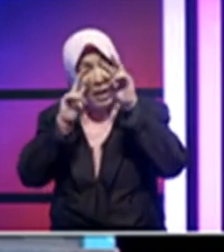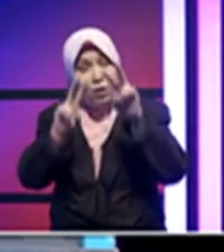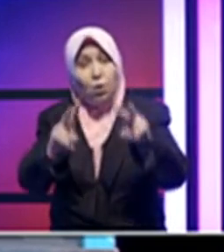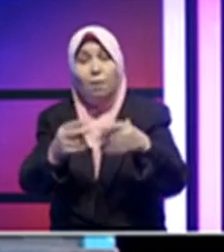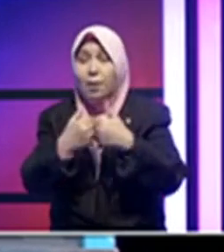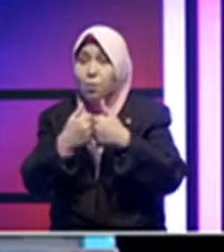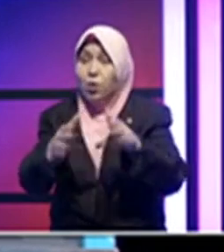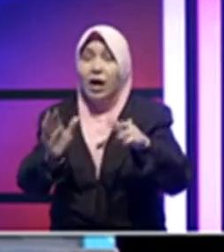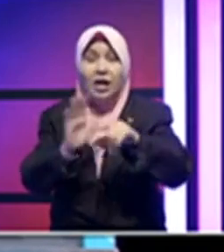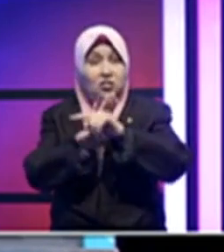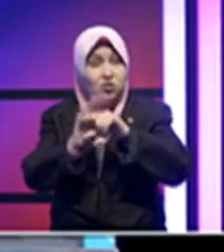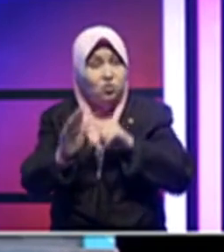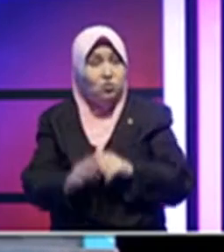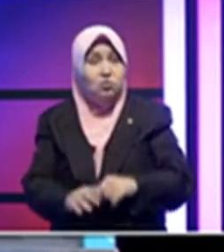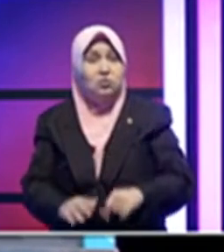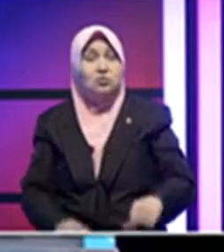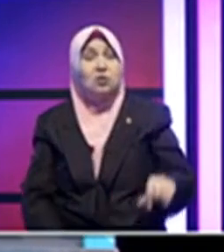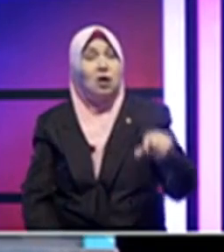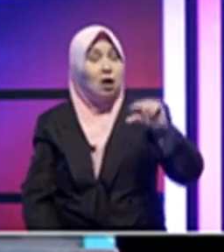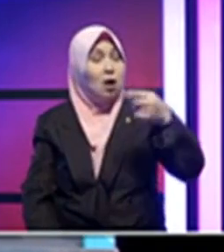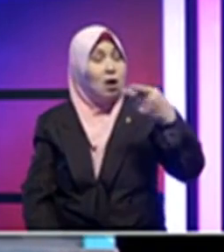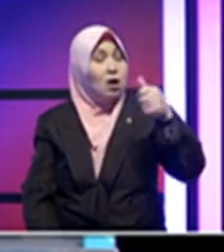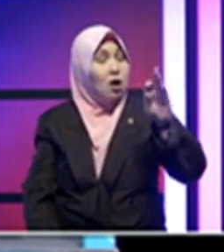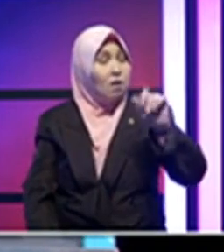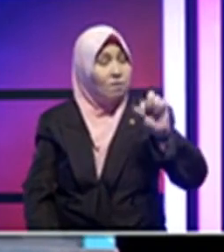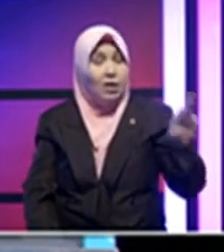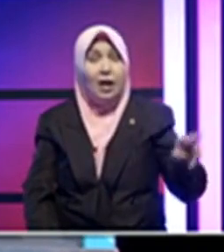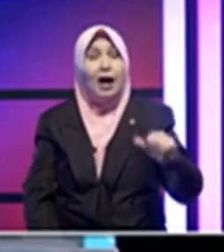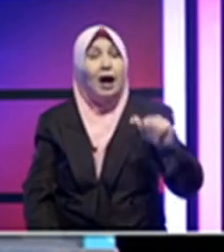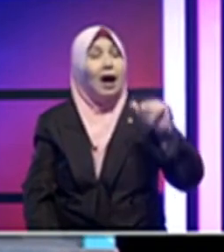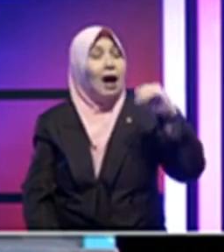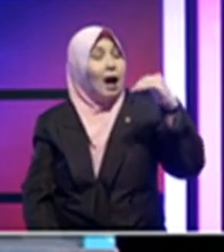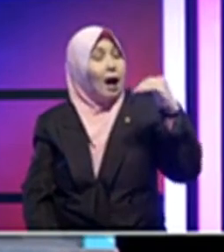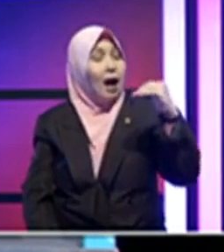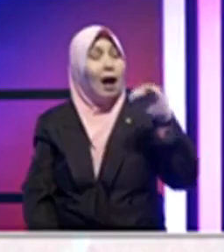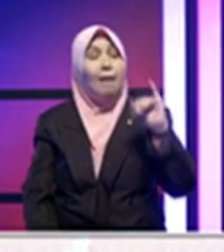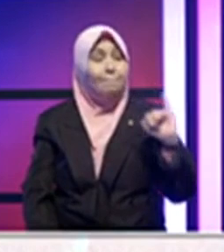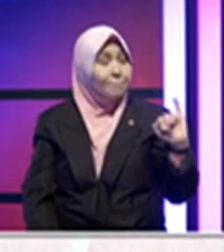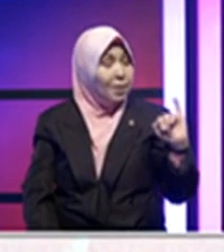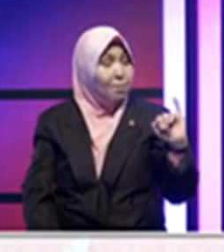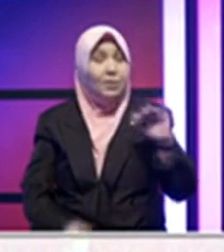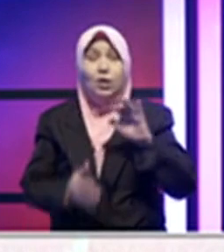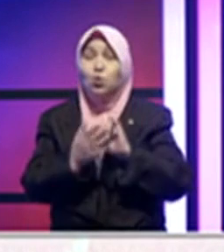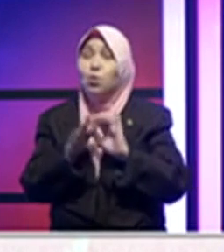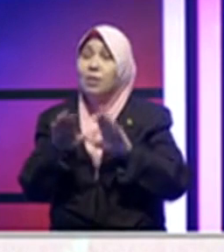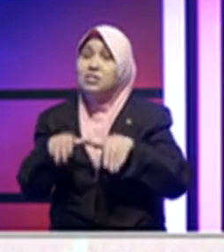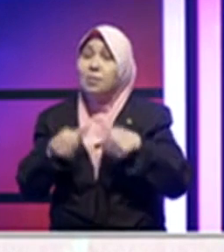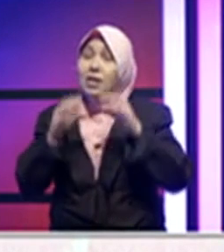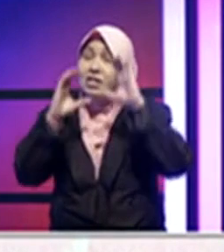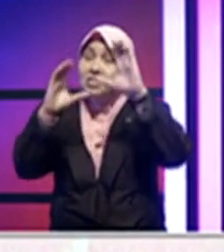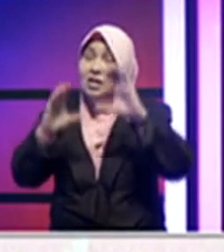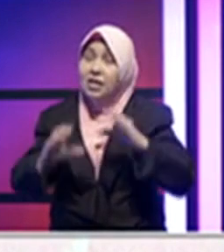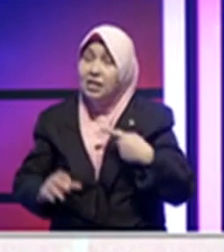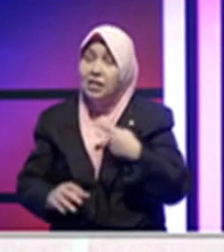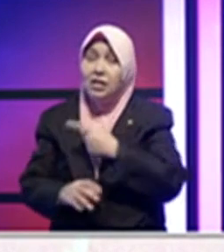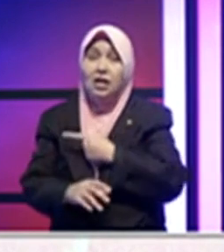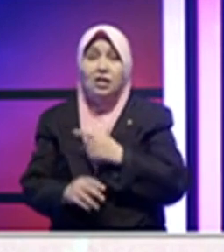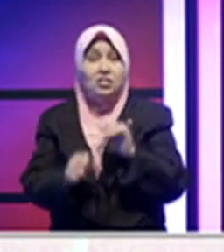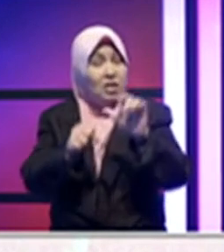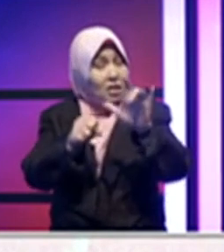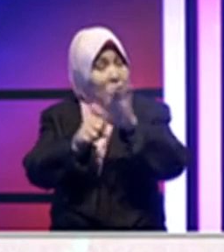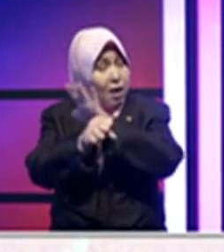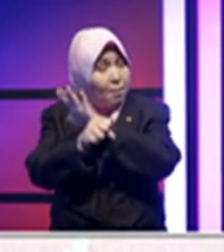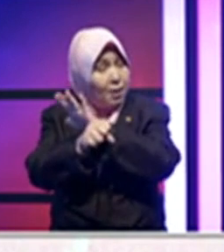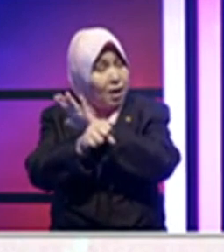pembukaan surah Ghafir, iaitulah kalimah Hamim itu kan, Hamim. Macam mana cara kita nak baca, iaitulah sempurnakan